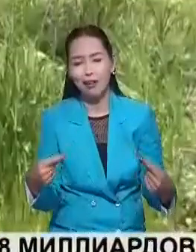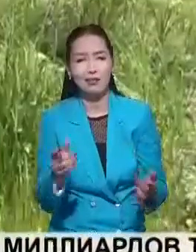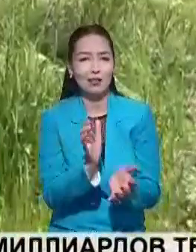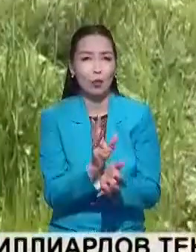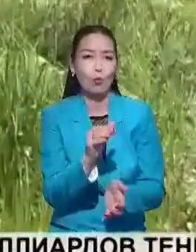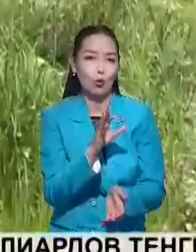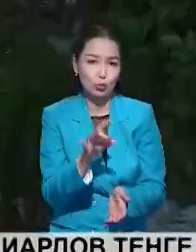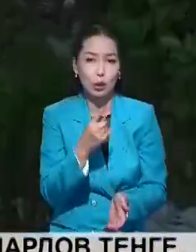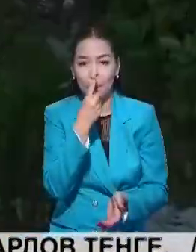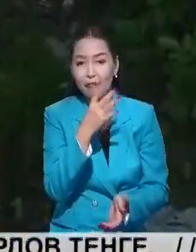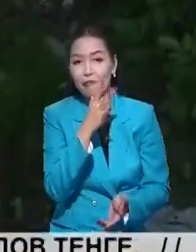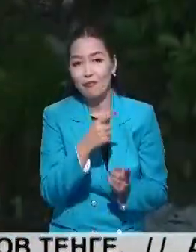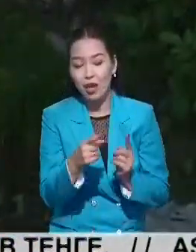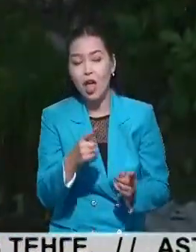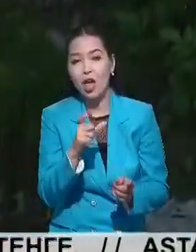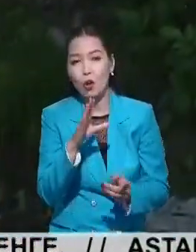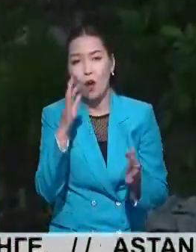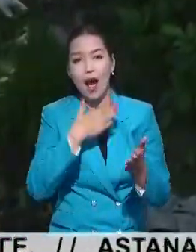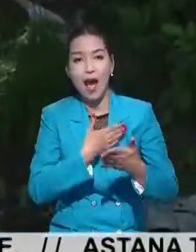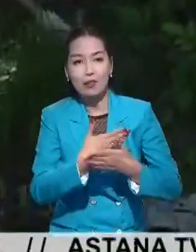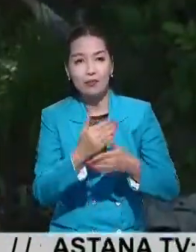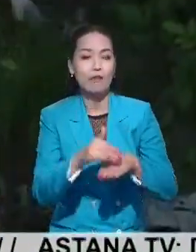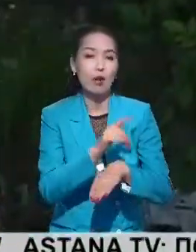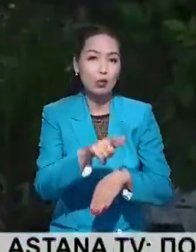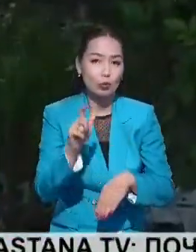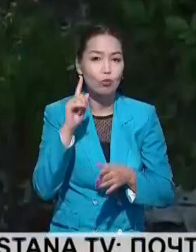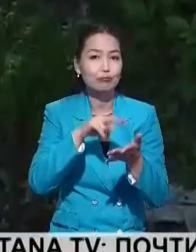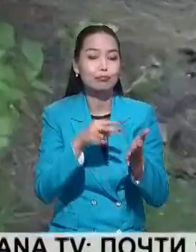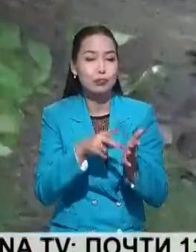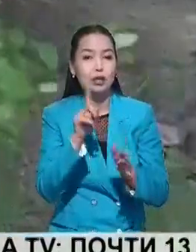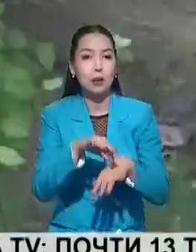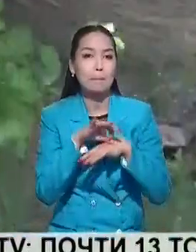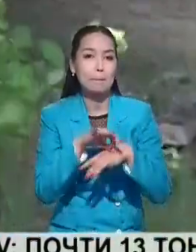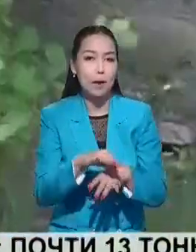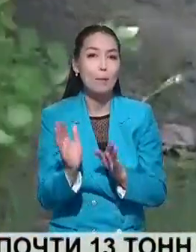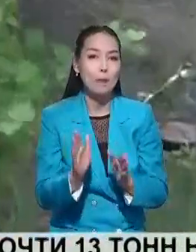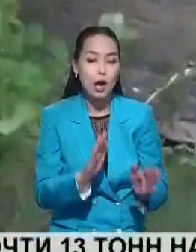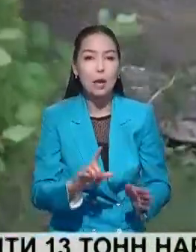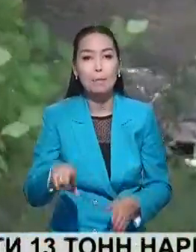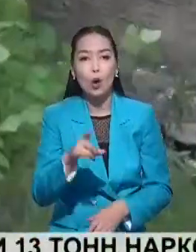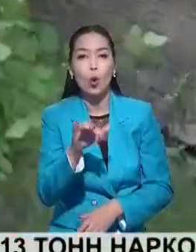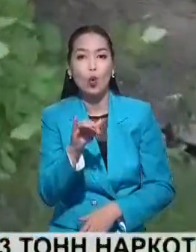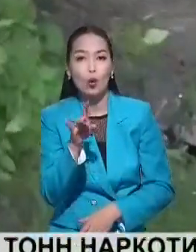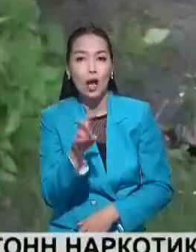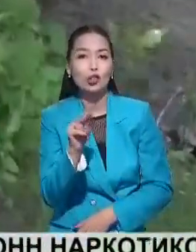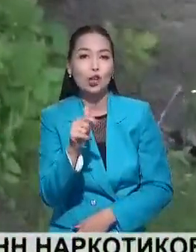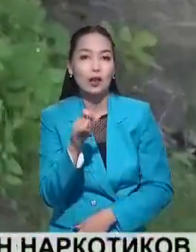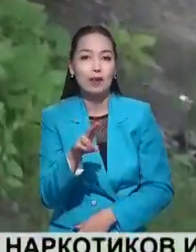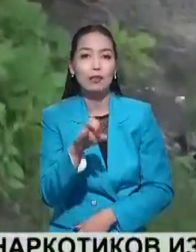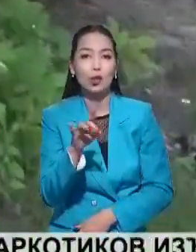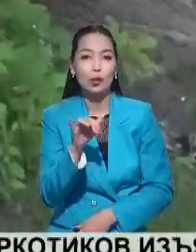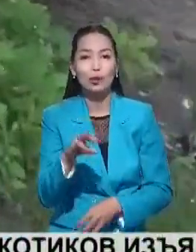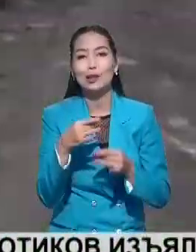В ближайшее время экоактивисты и волонтеры намерены также привести в порядок берега рек Урала, Чагана и Дыркула и другие